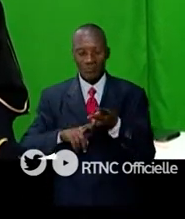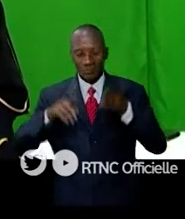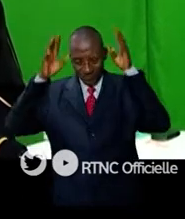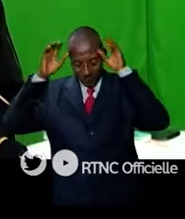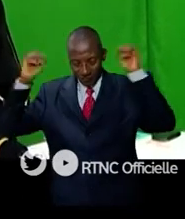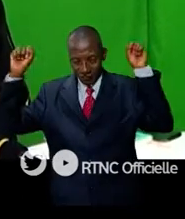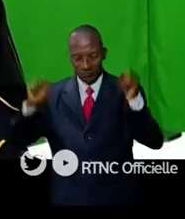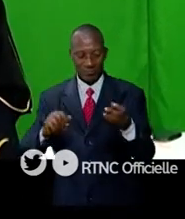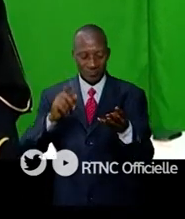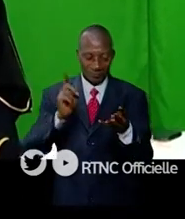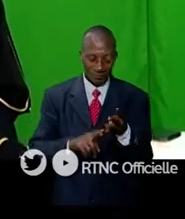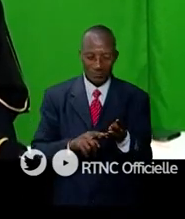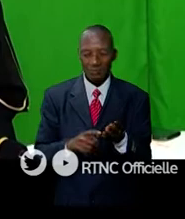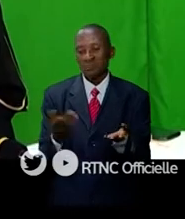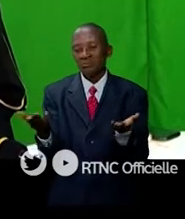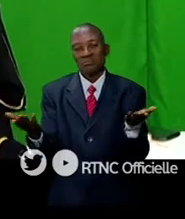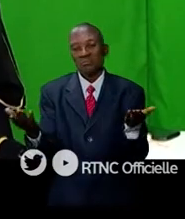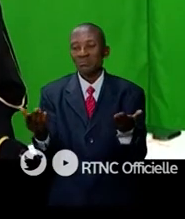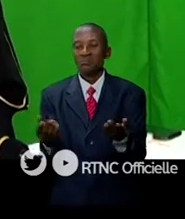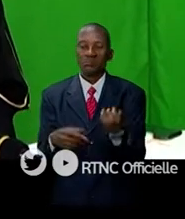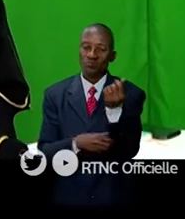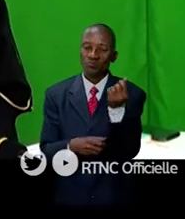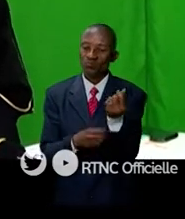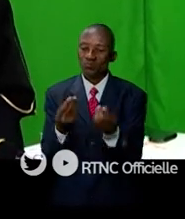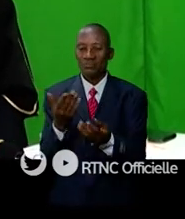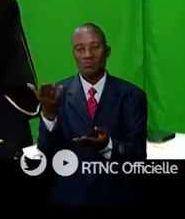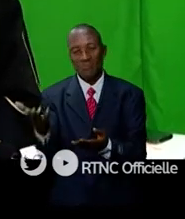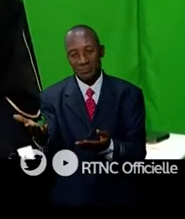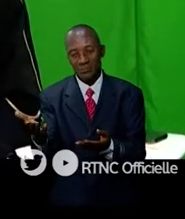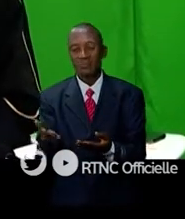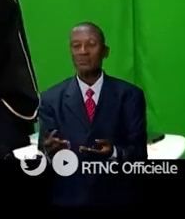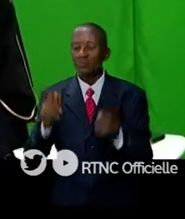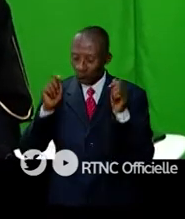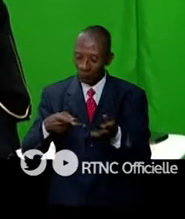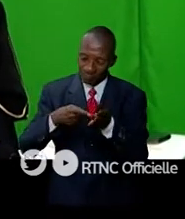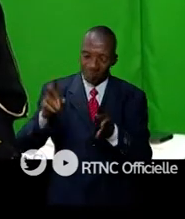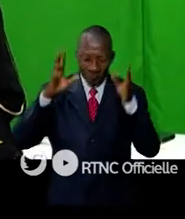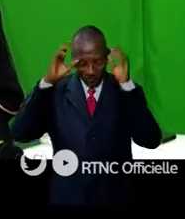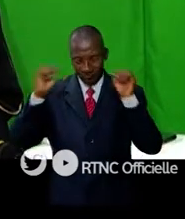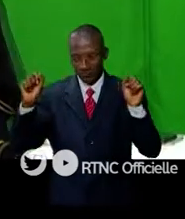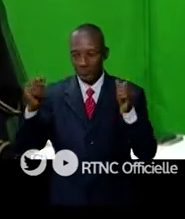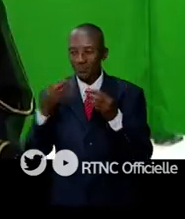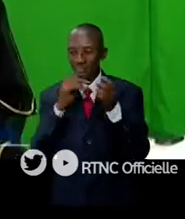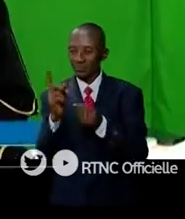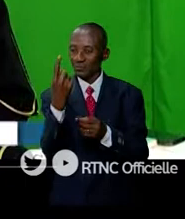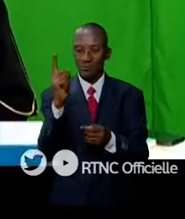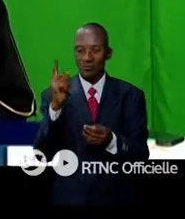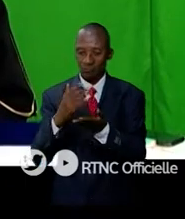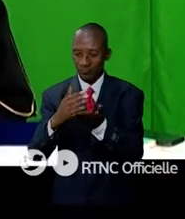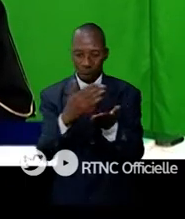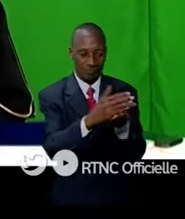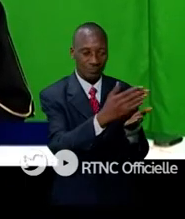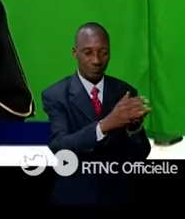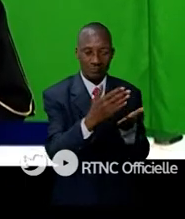vache, selon la possibilité de chacun, mais alors partager cela aux semblables. On aura donc le